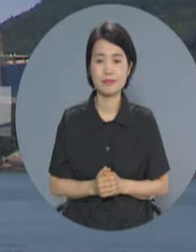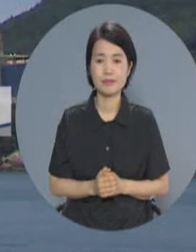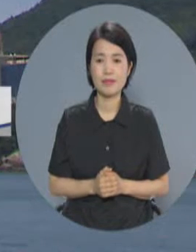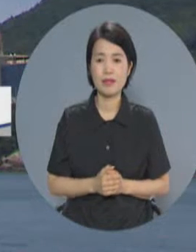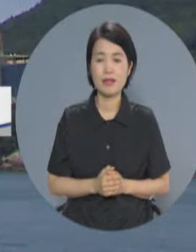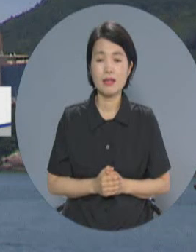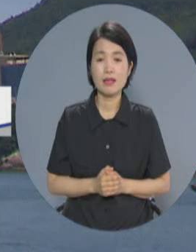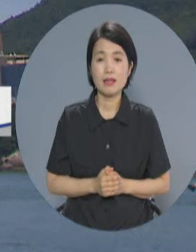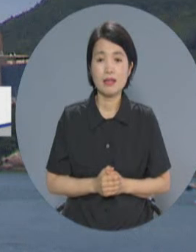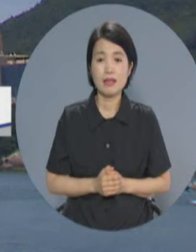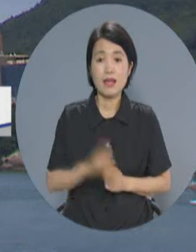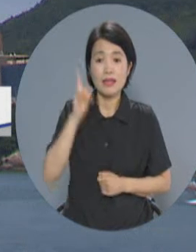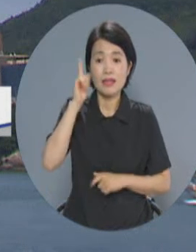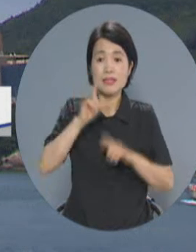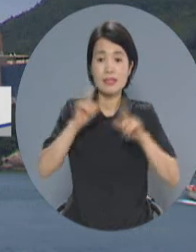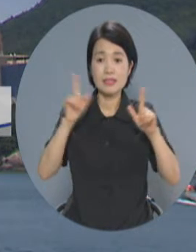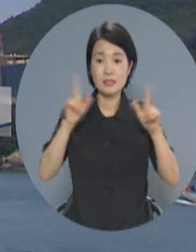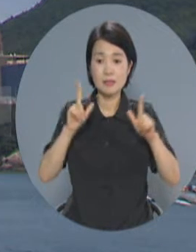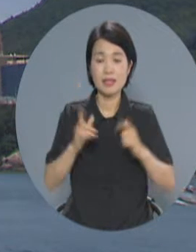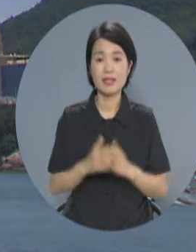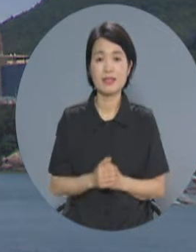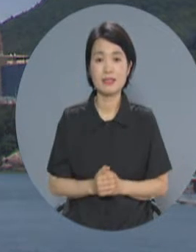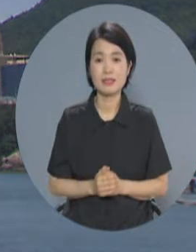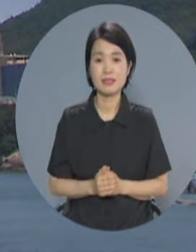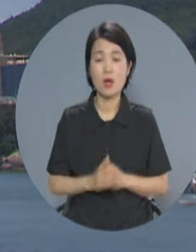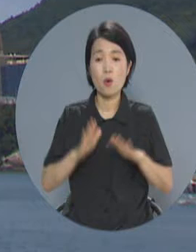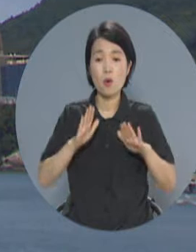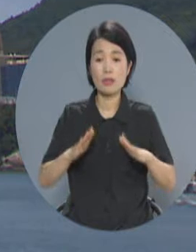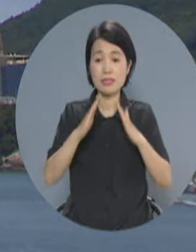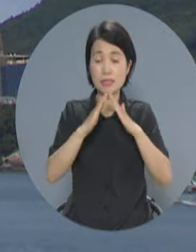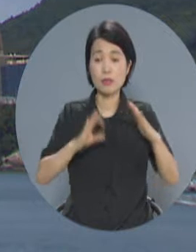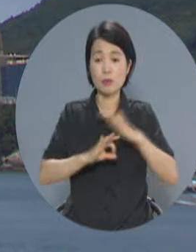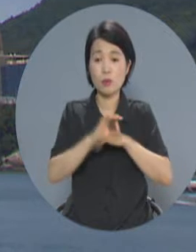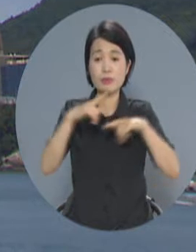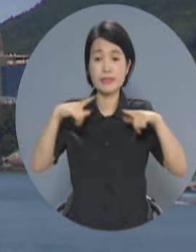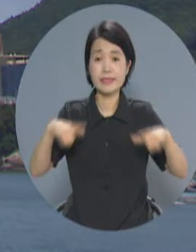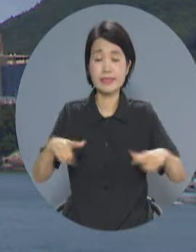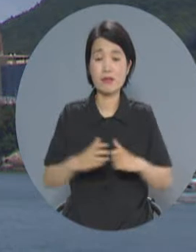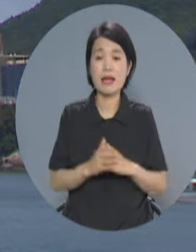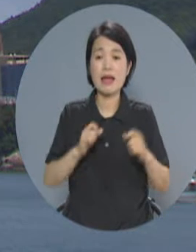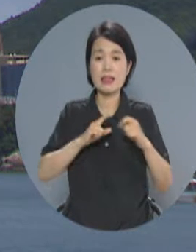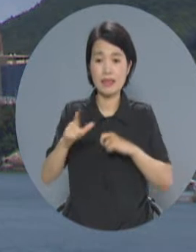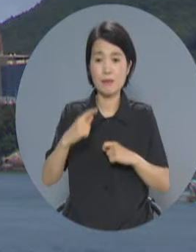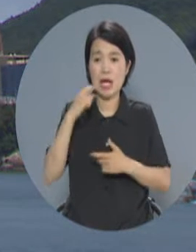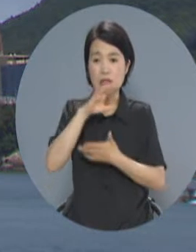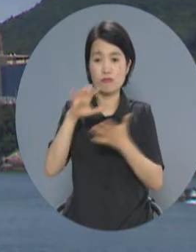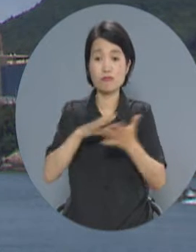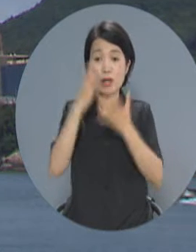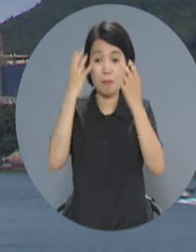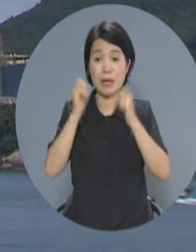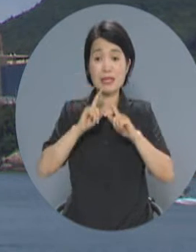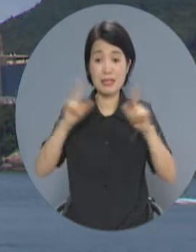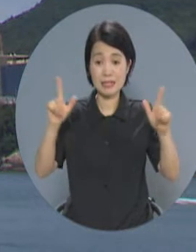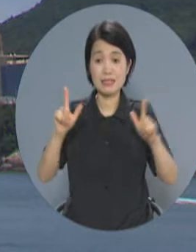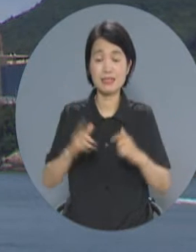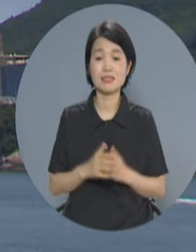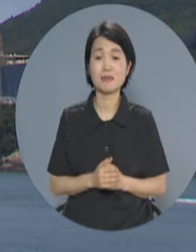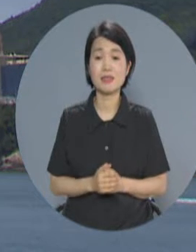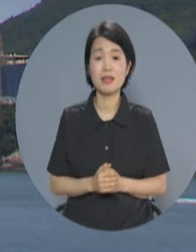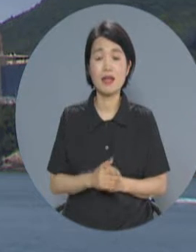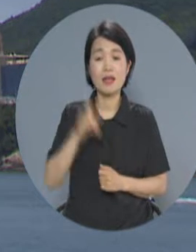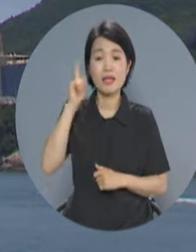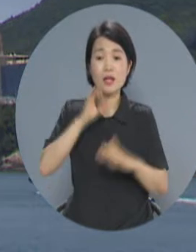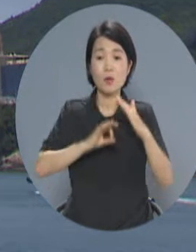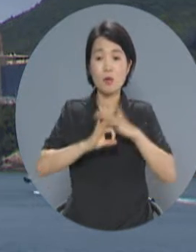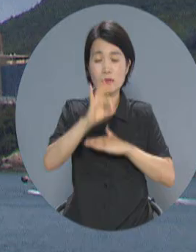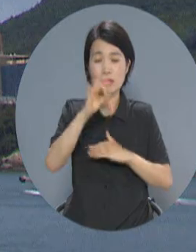여수 mbc ai 내일에 날씨입니다 오늘 전남 동부 지역은 대체로 구름이 많은 날씨를 보였는데요 매일